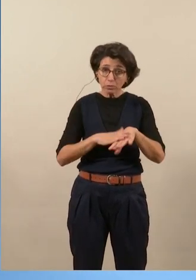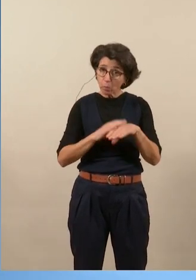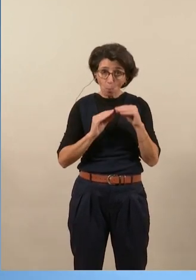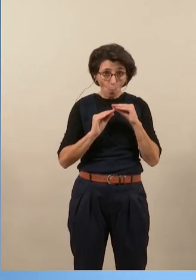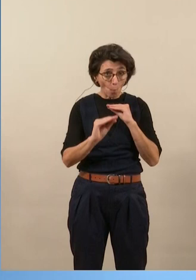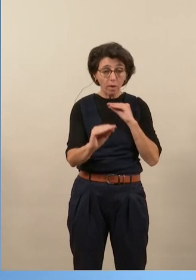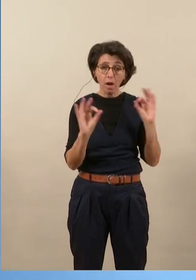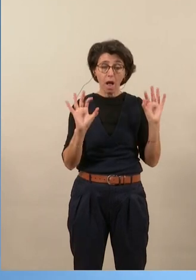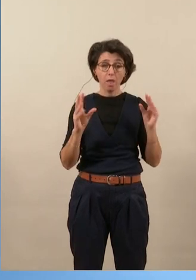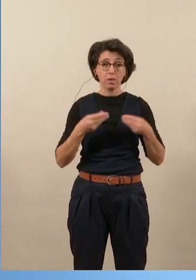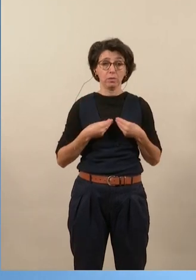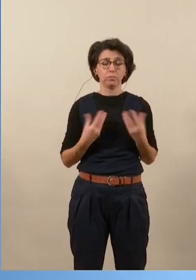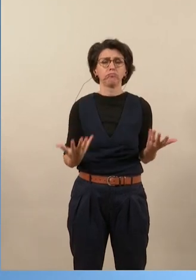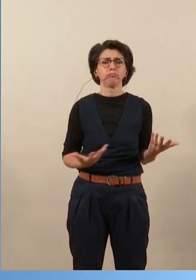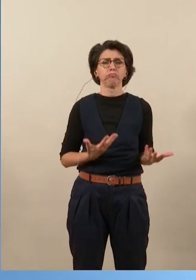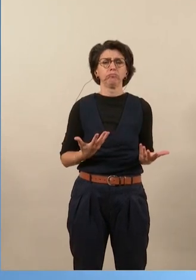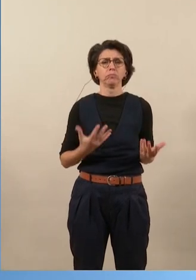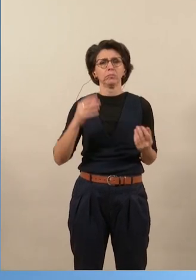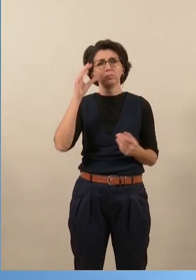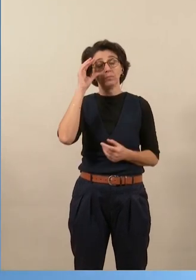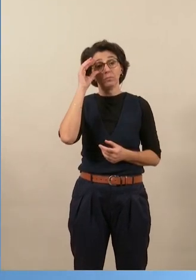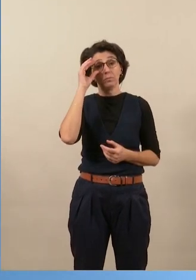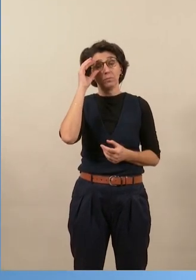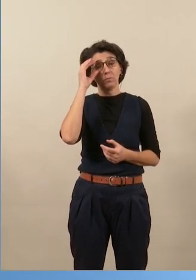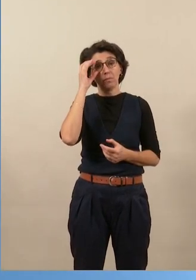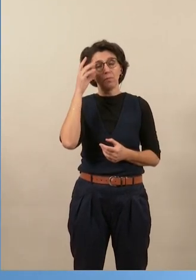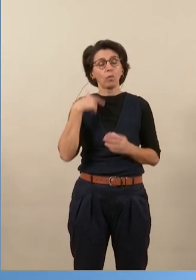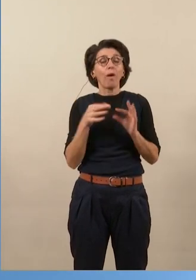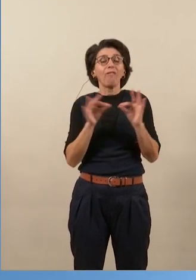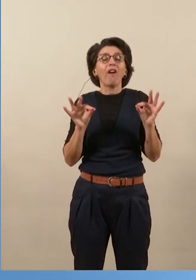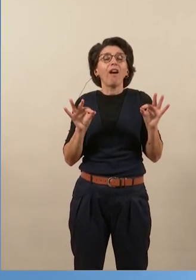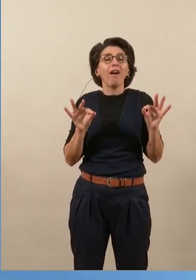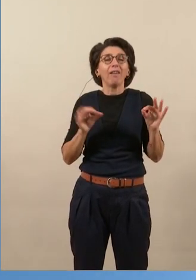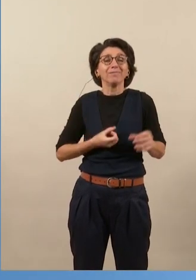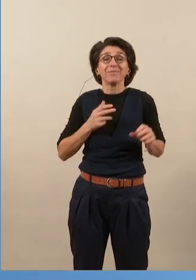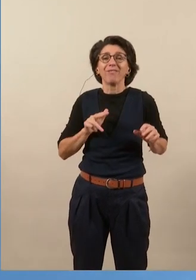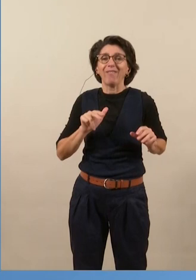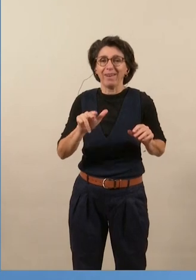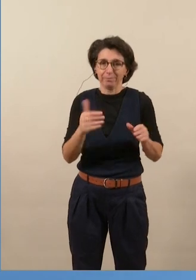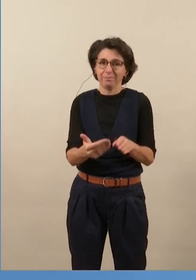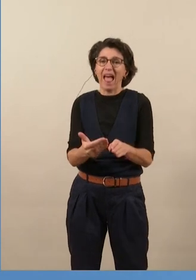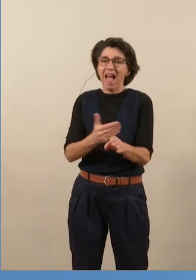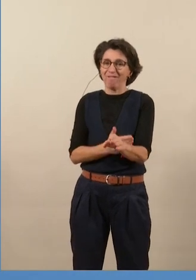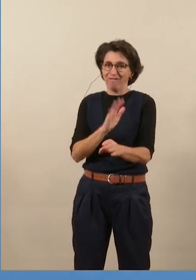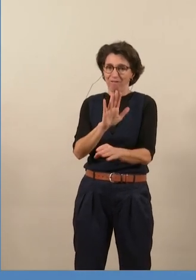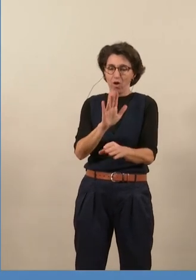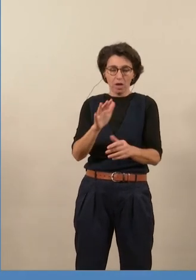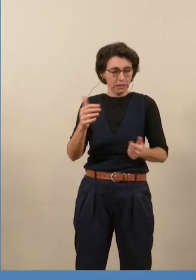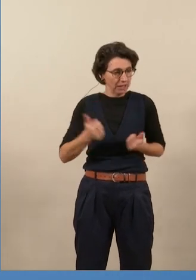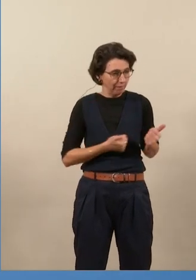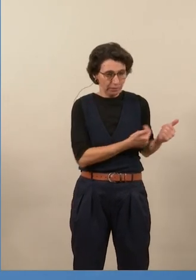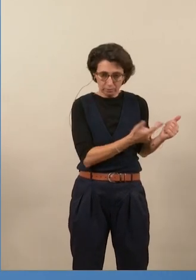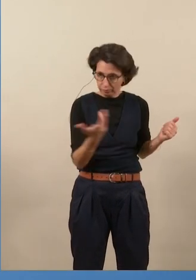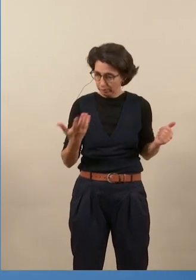demandes je tiens quand même et avant de prononcer la phrase à remercier les services même s'il